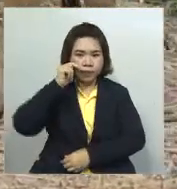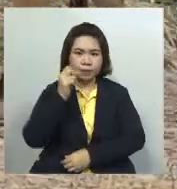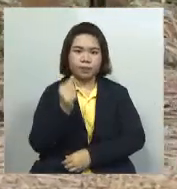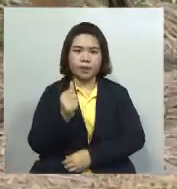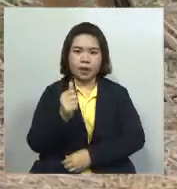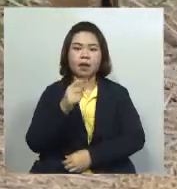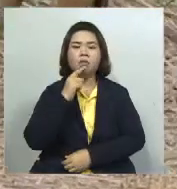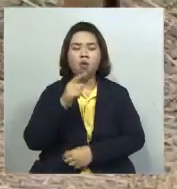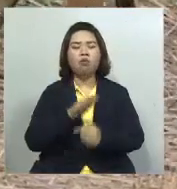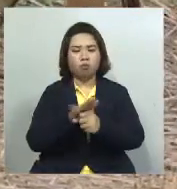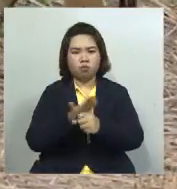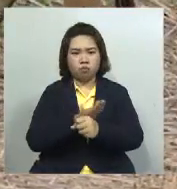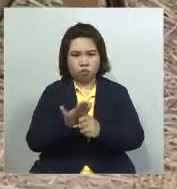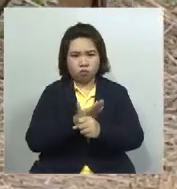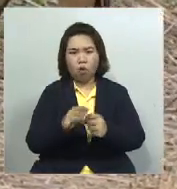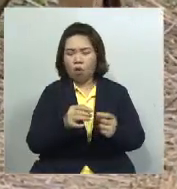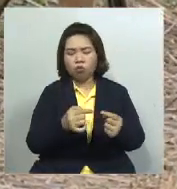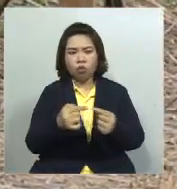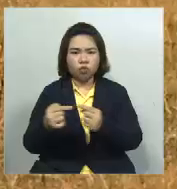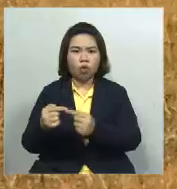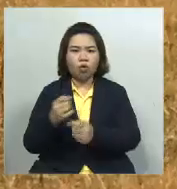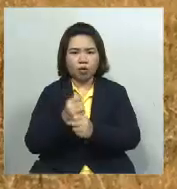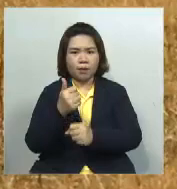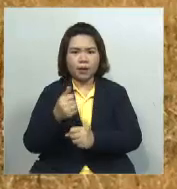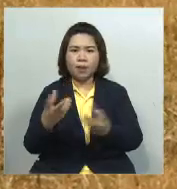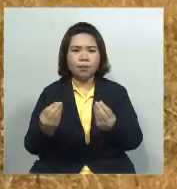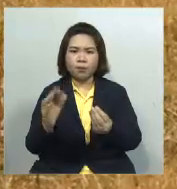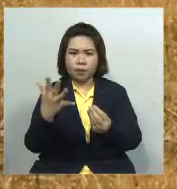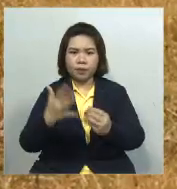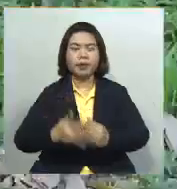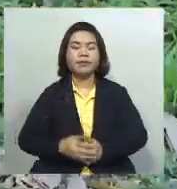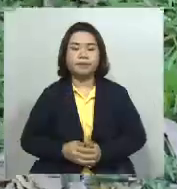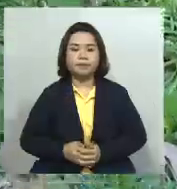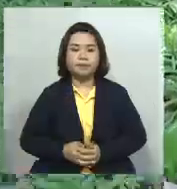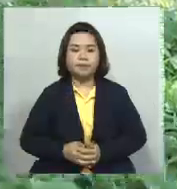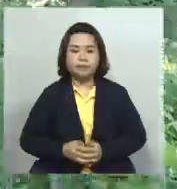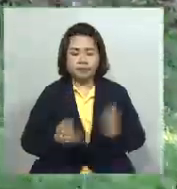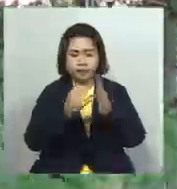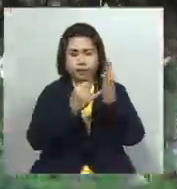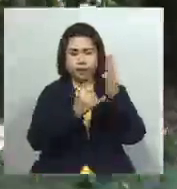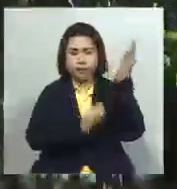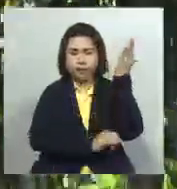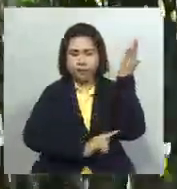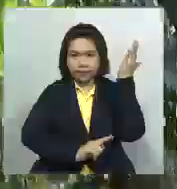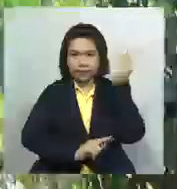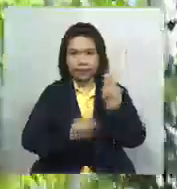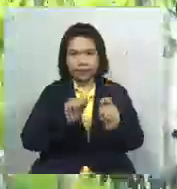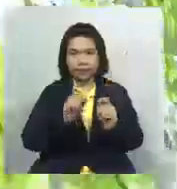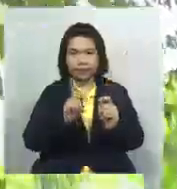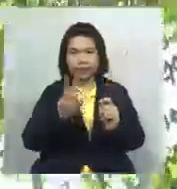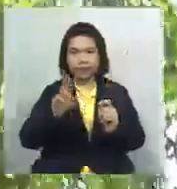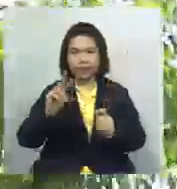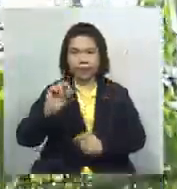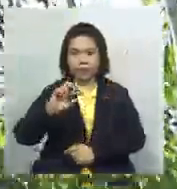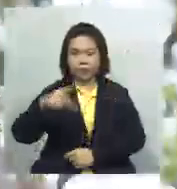ได้ว่าน้ำมีใช้เพียงพอตลอดแล้งนี้ในขณะเดียวกันค่ะที่จังหวัดยะลานะคะที่อำเภอกรงปีนังก่อนหน้